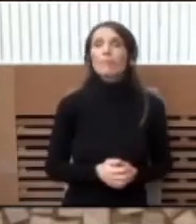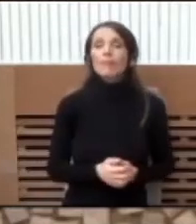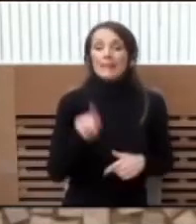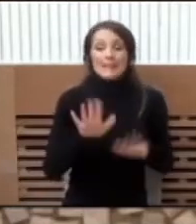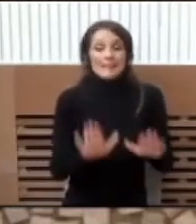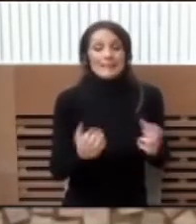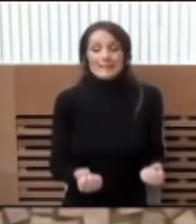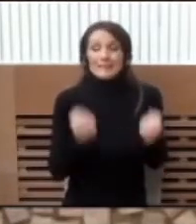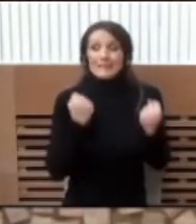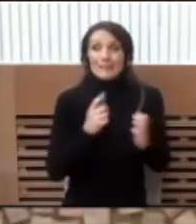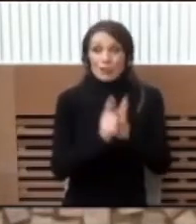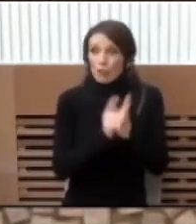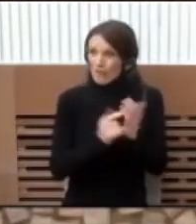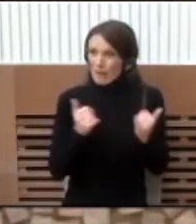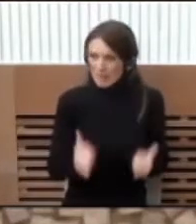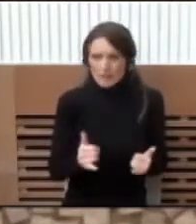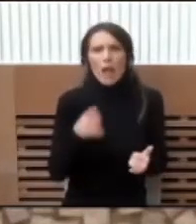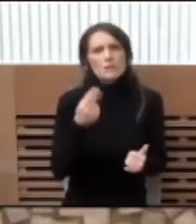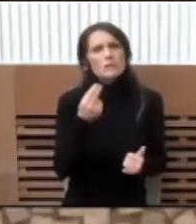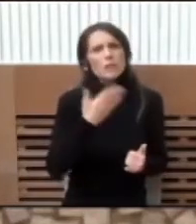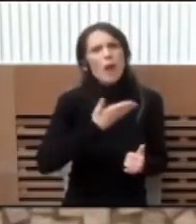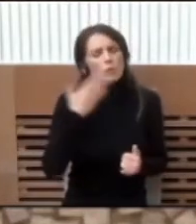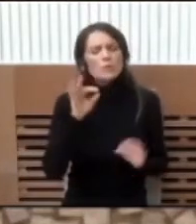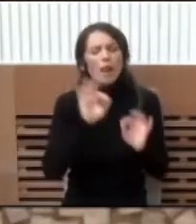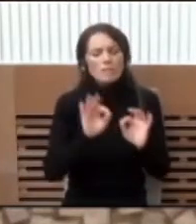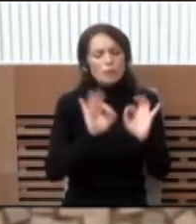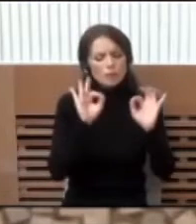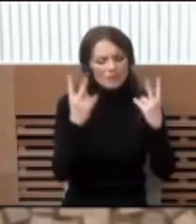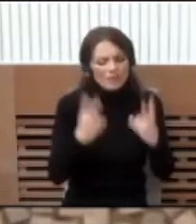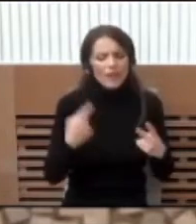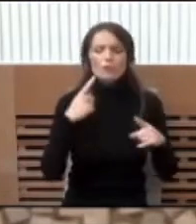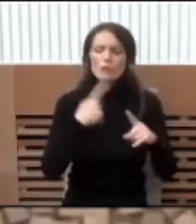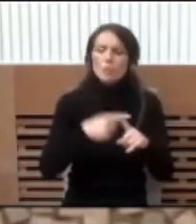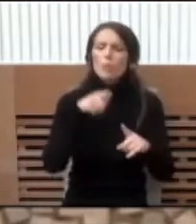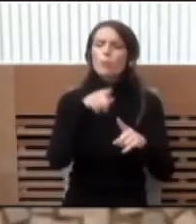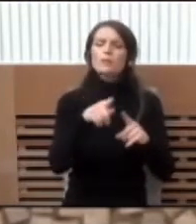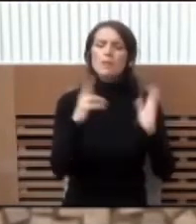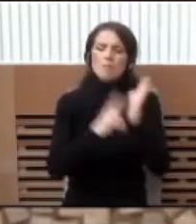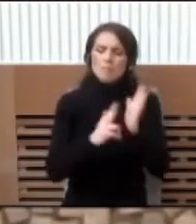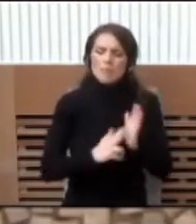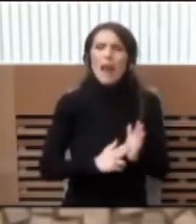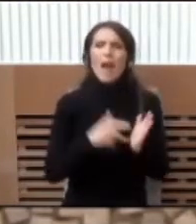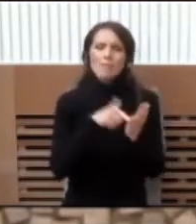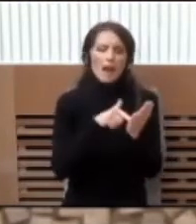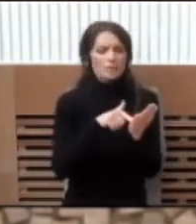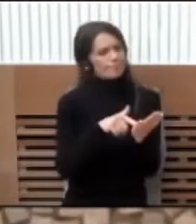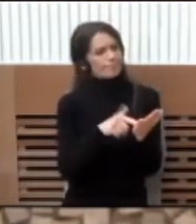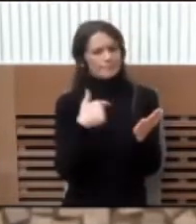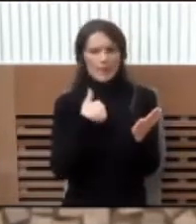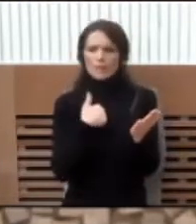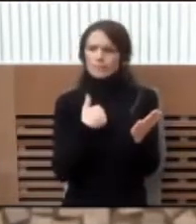U teškom vremenu Srbija ne samo da je očuvala temeljne vrednosti i prava koje je definišu kao napredno, humano i uređeno